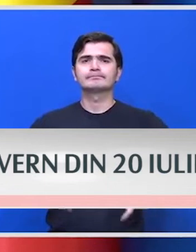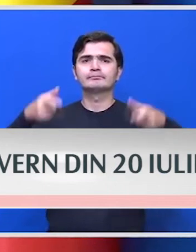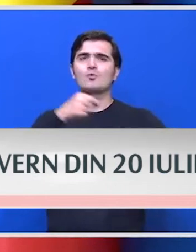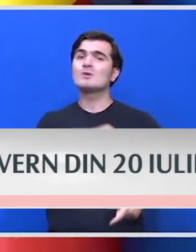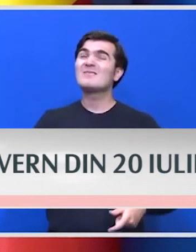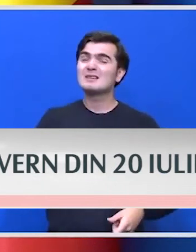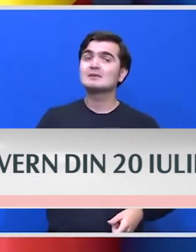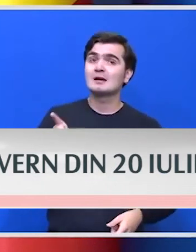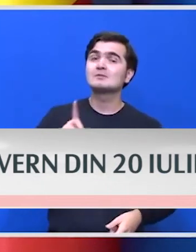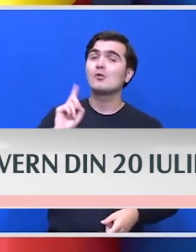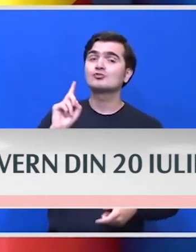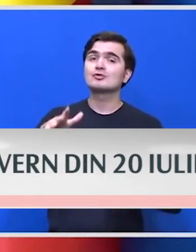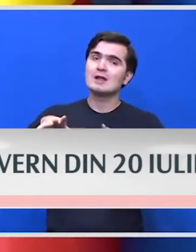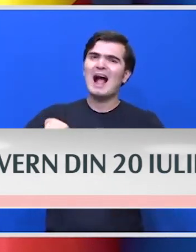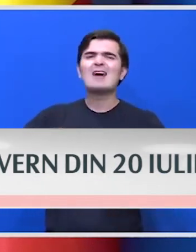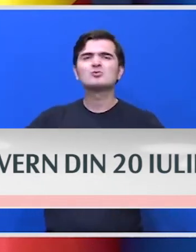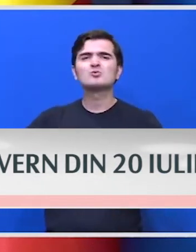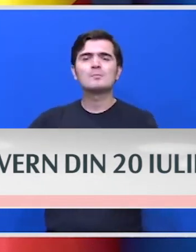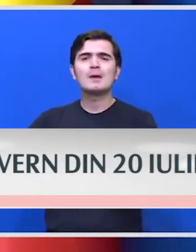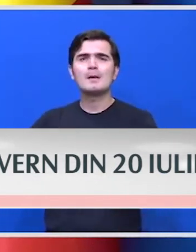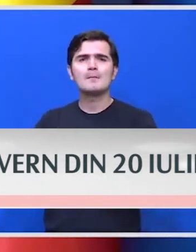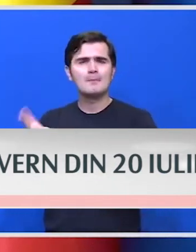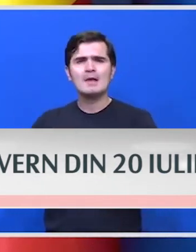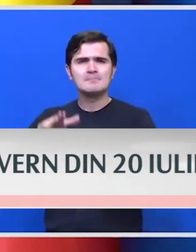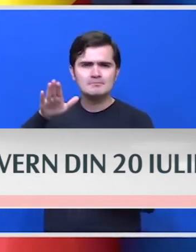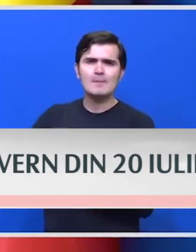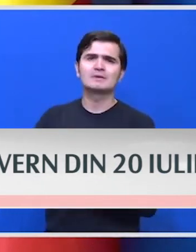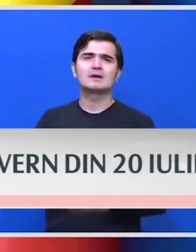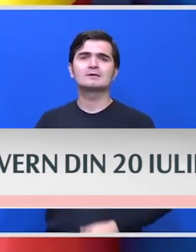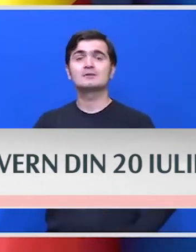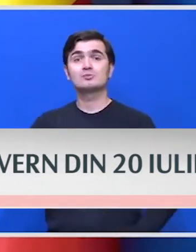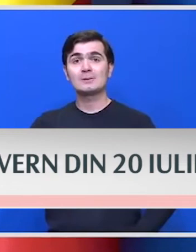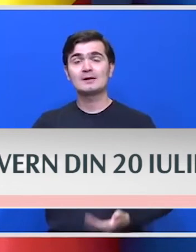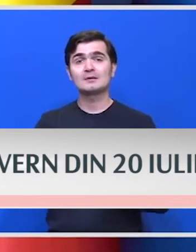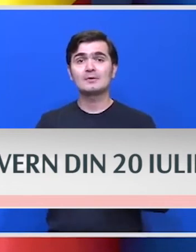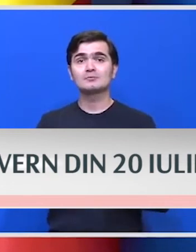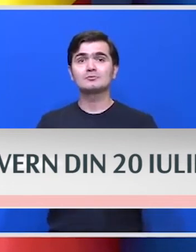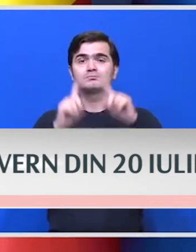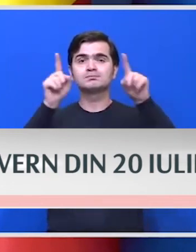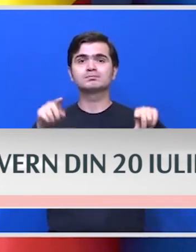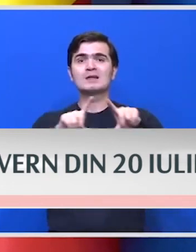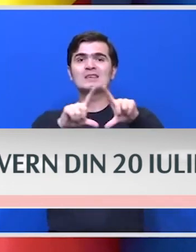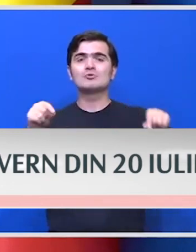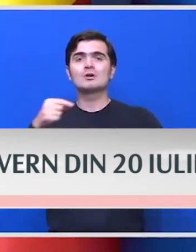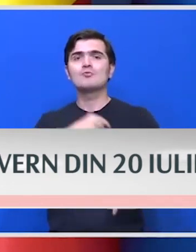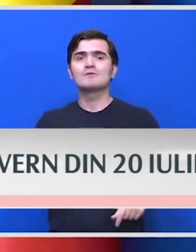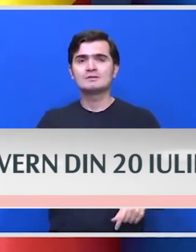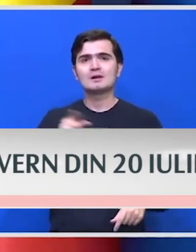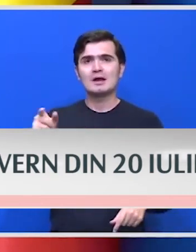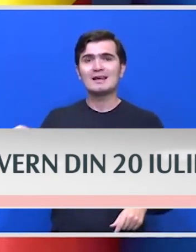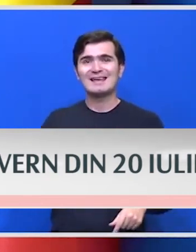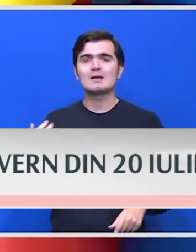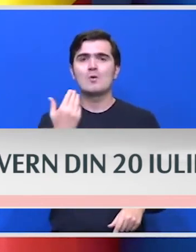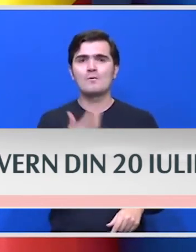vor asuma mult mai apăsat responsabilitatea pentru titlurile universitare pe care le oferă.